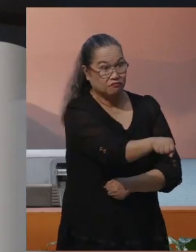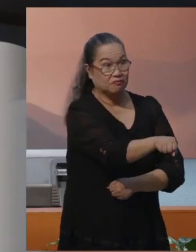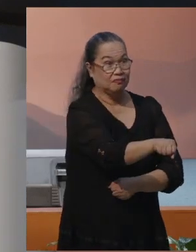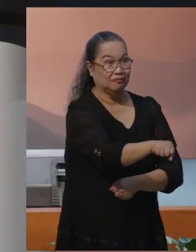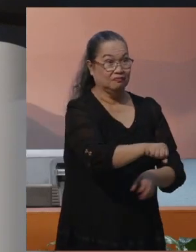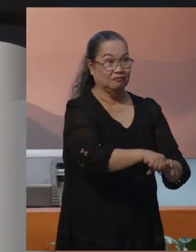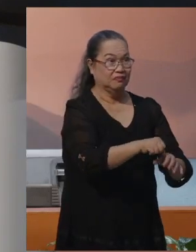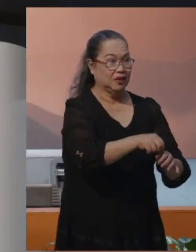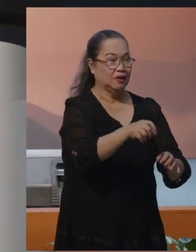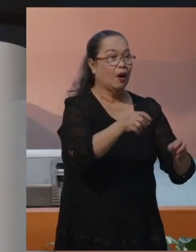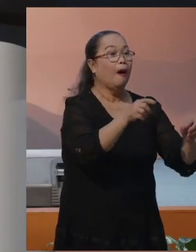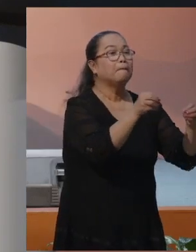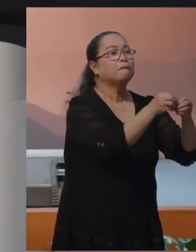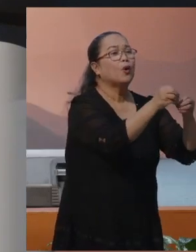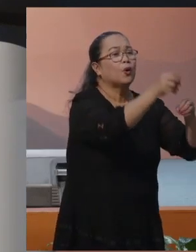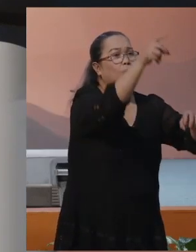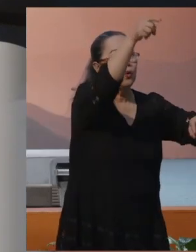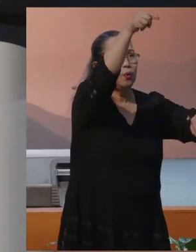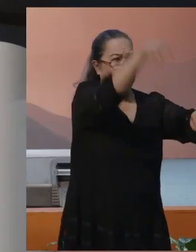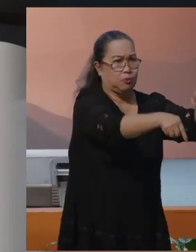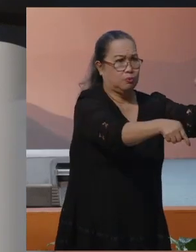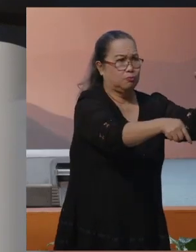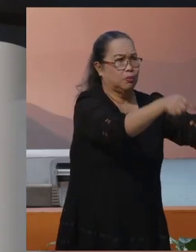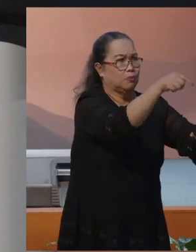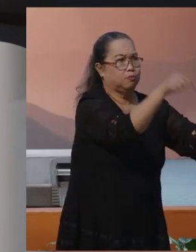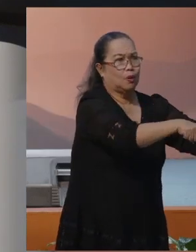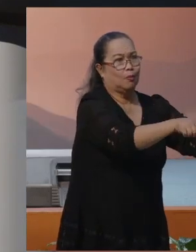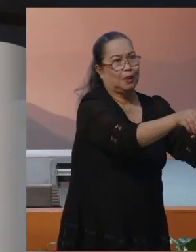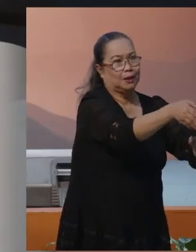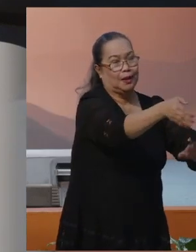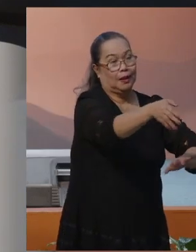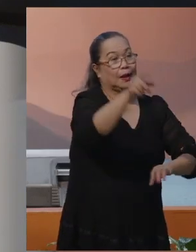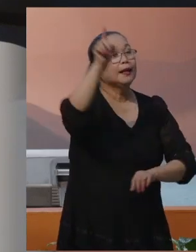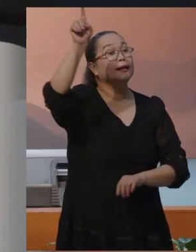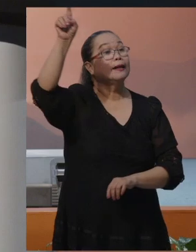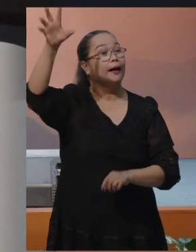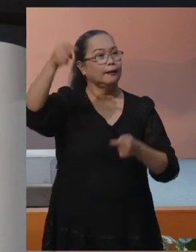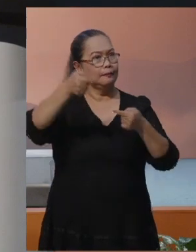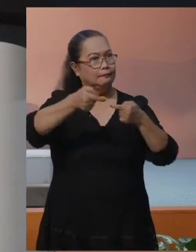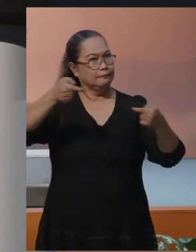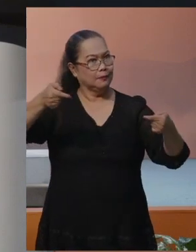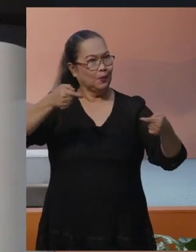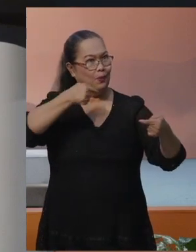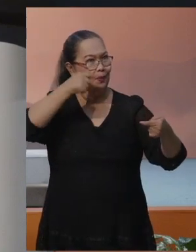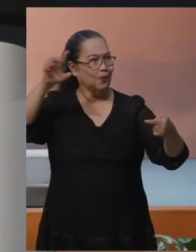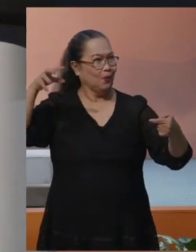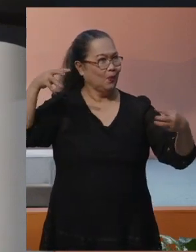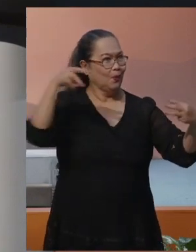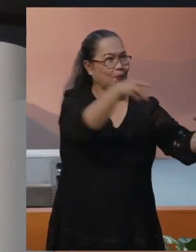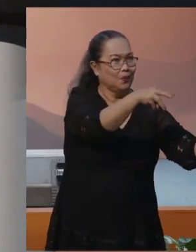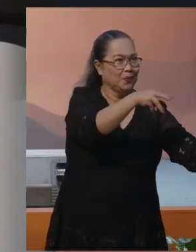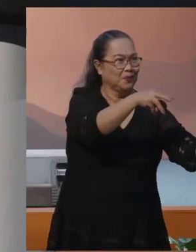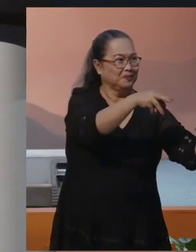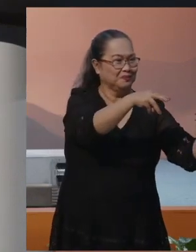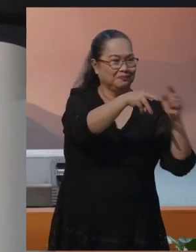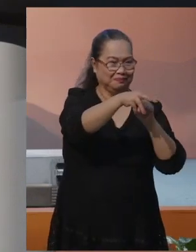So sino ang kalaban? Ang Diyos. Sino ang lumalaban? Ang